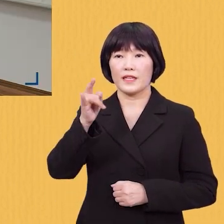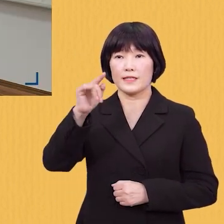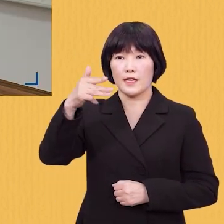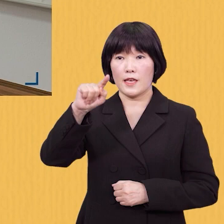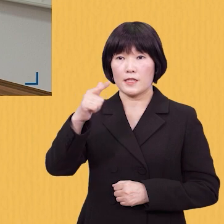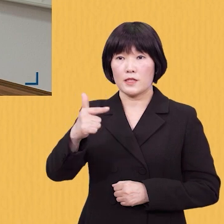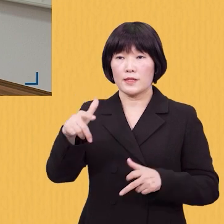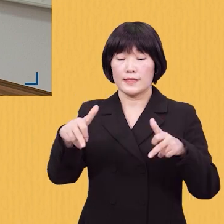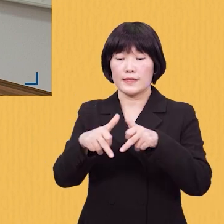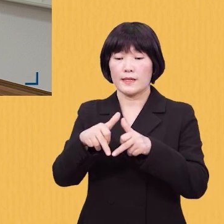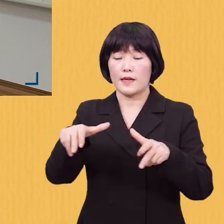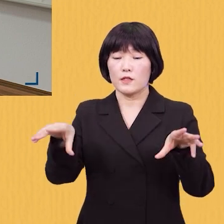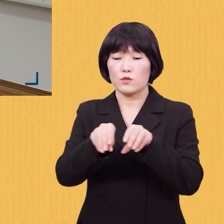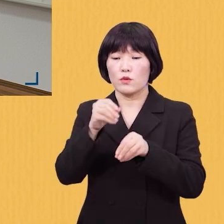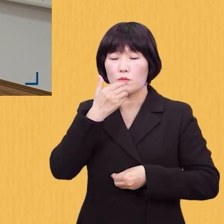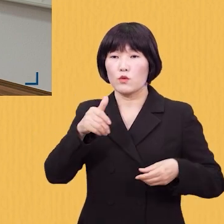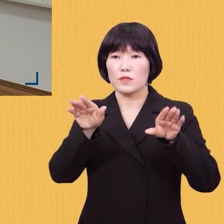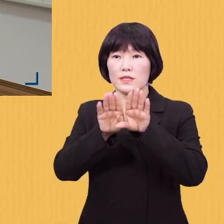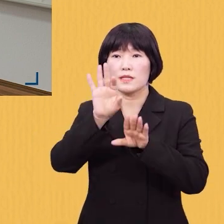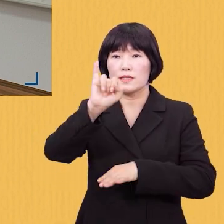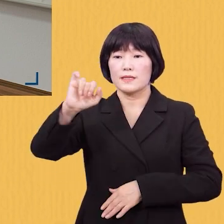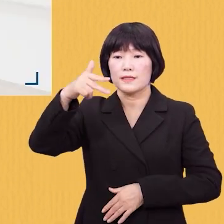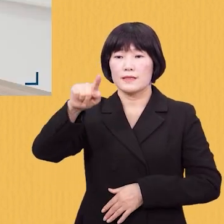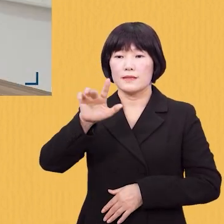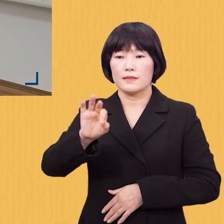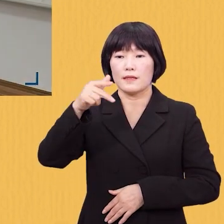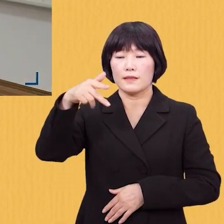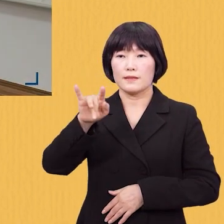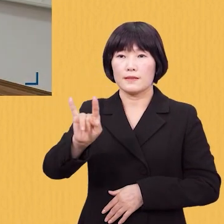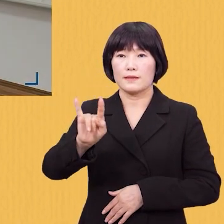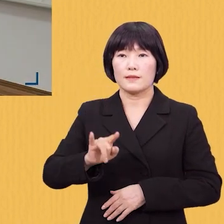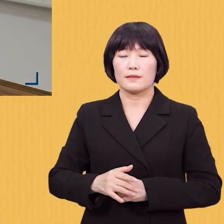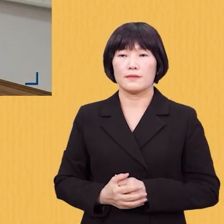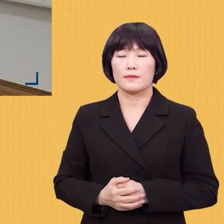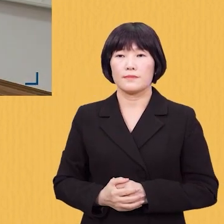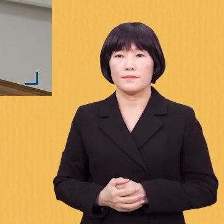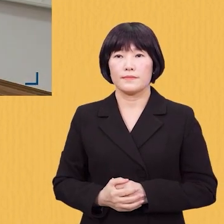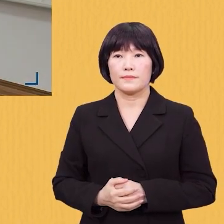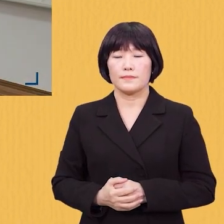제천 장애인 종합복지관 이장재님,